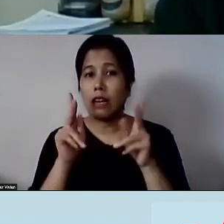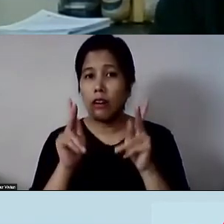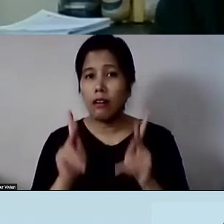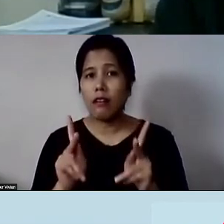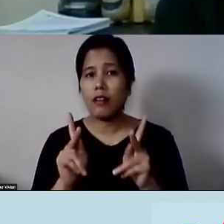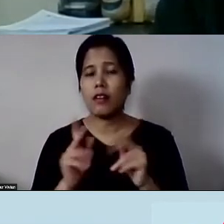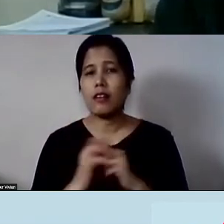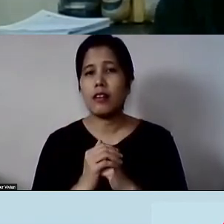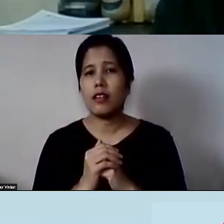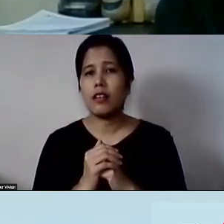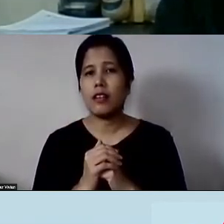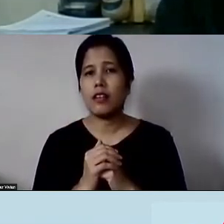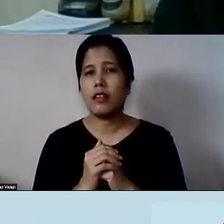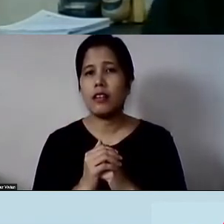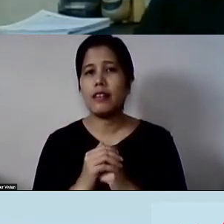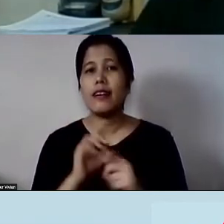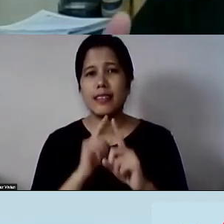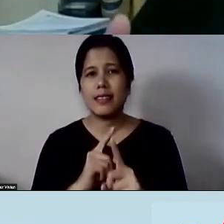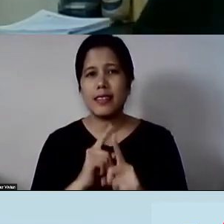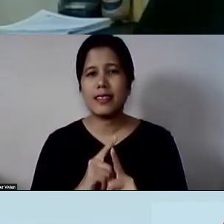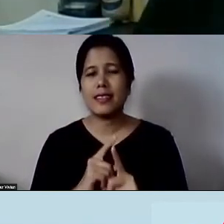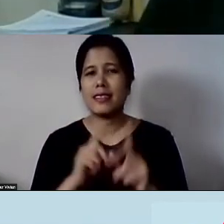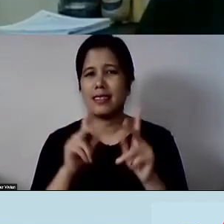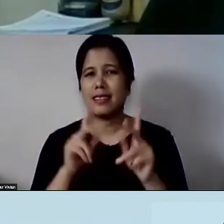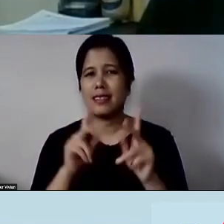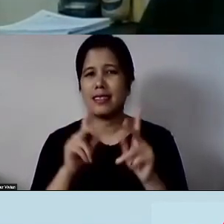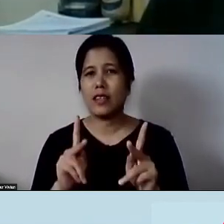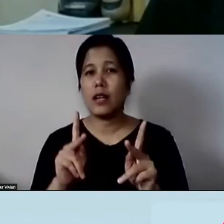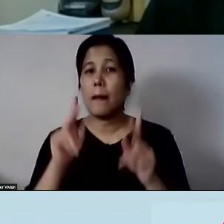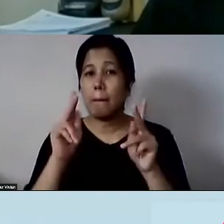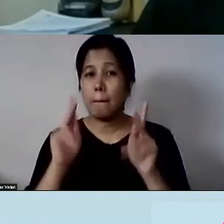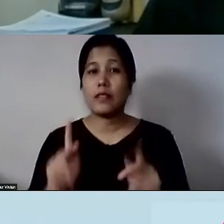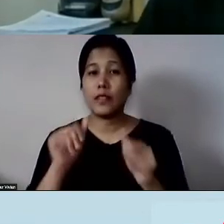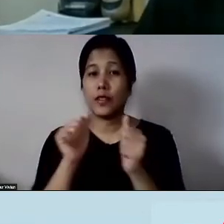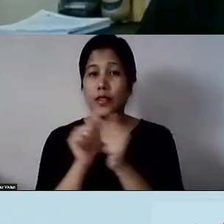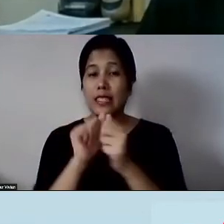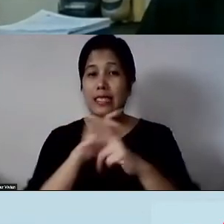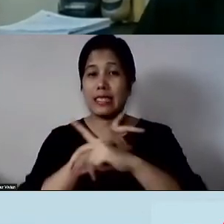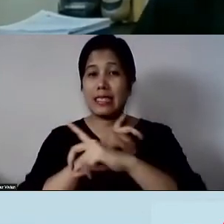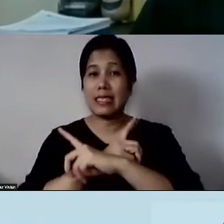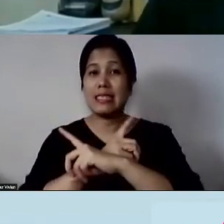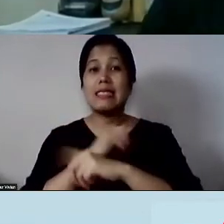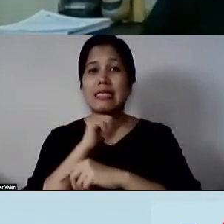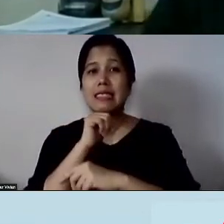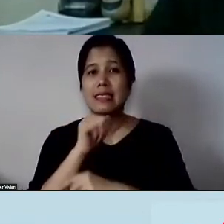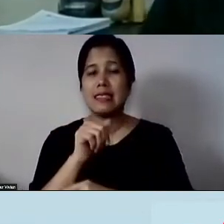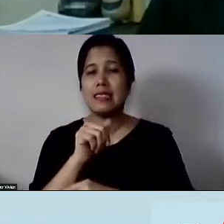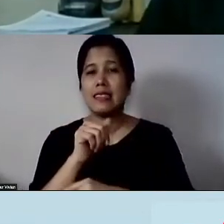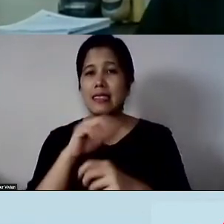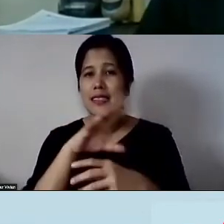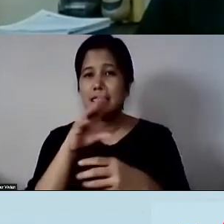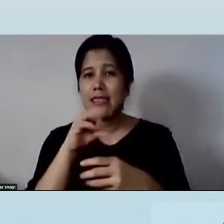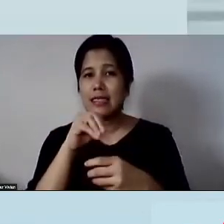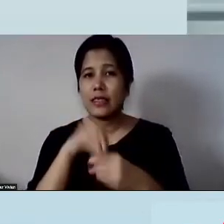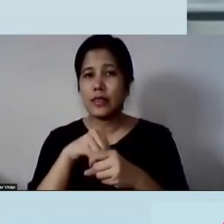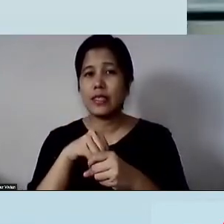Tapos, nung mag-sagot siya ng tao, sabi ko, persons with disabilities were not included as one of